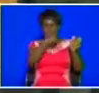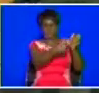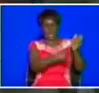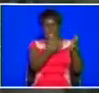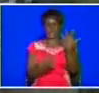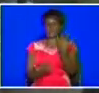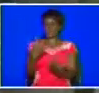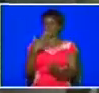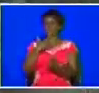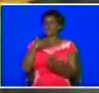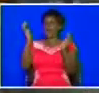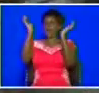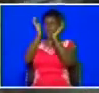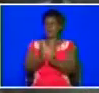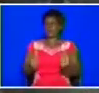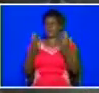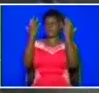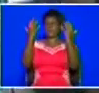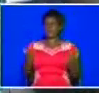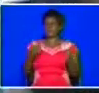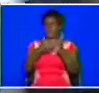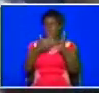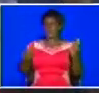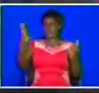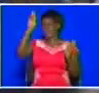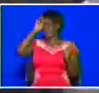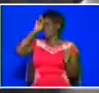wakitaka hatua kuchukuliwa dhidi ya Askari